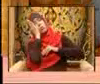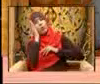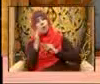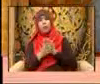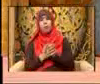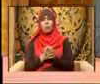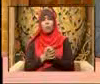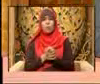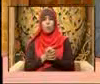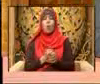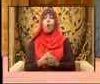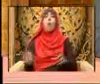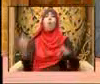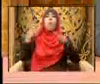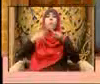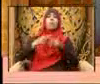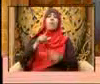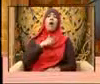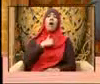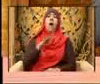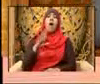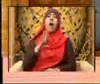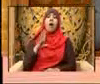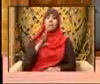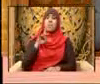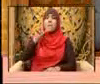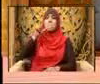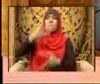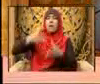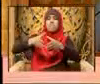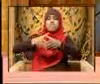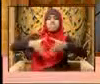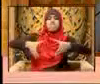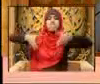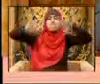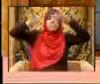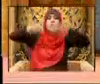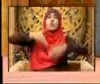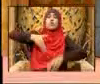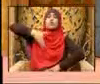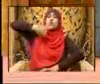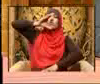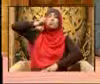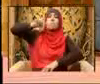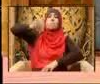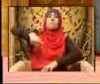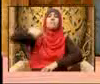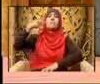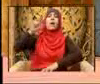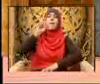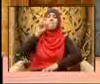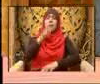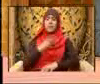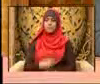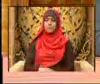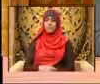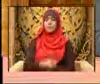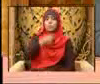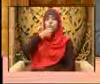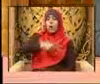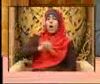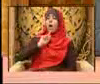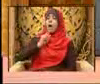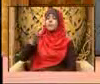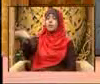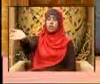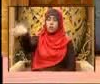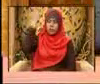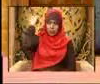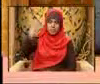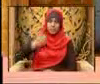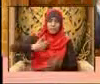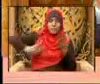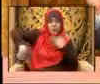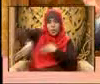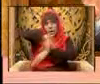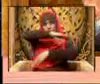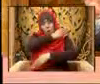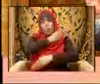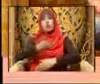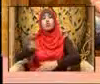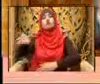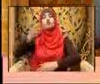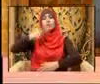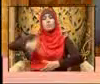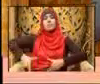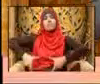الماء يشرب منه الماء. قالوا الرسول صلى الله عليه وسلم: جيبهم الاثنين هذوما. خذاهم الرسول صلى الله عليه وسلم من عند هذا الصحابي وهو